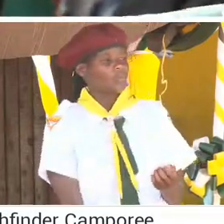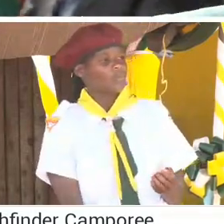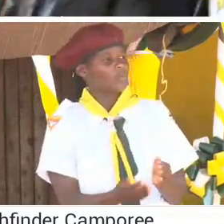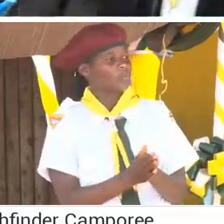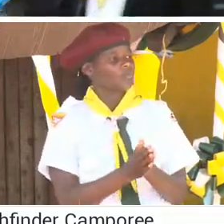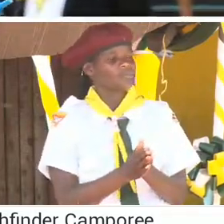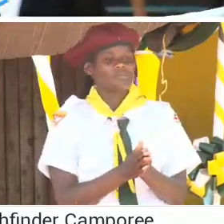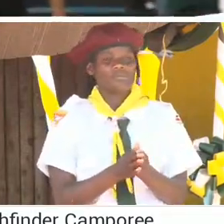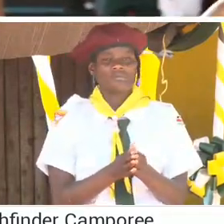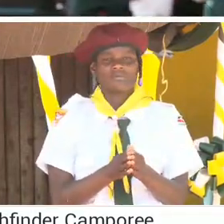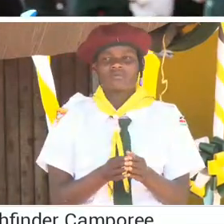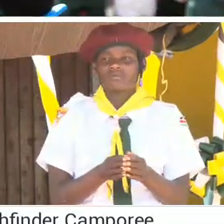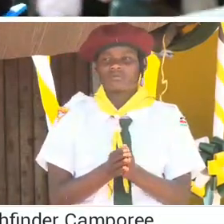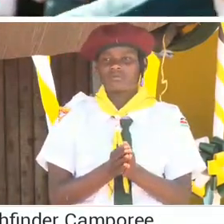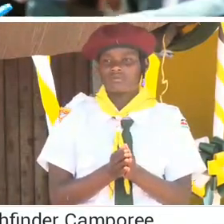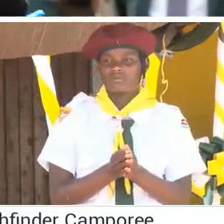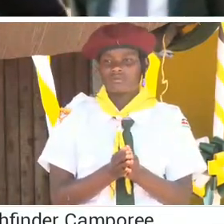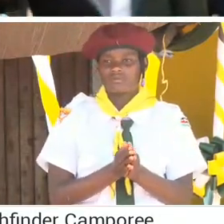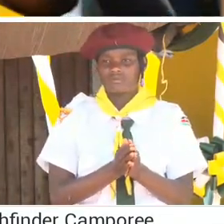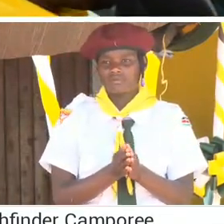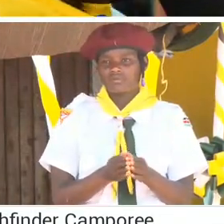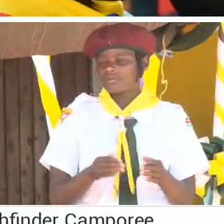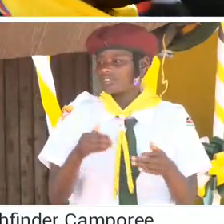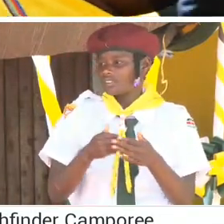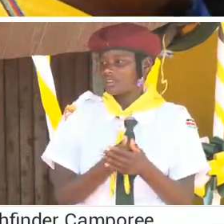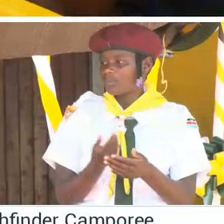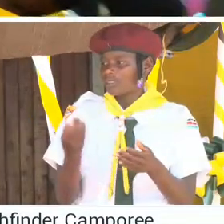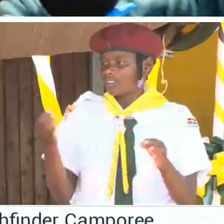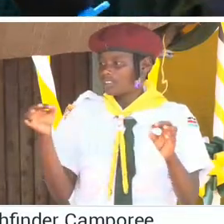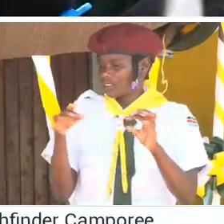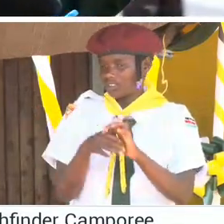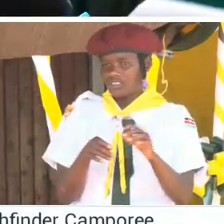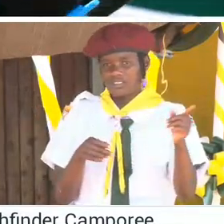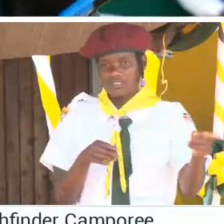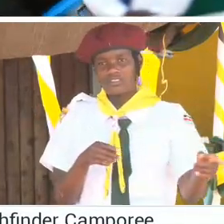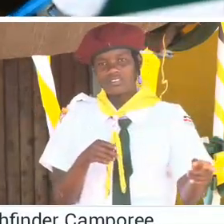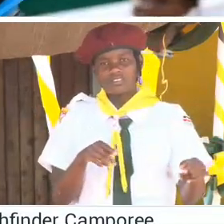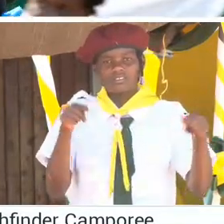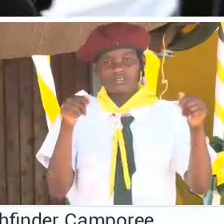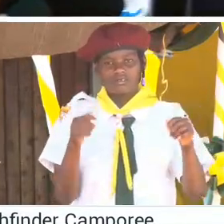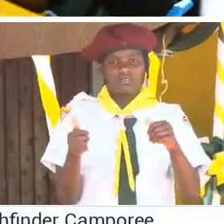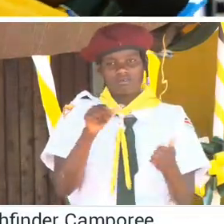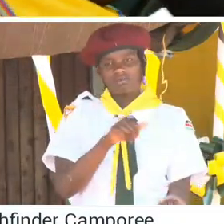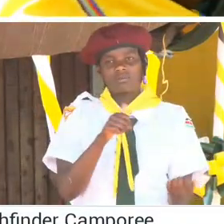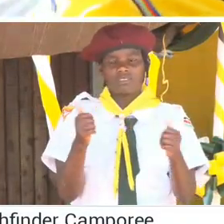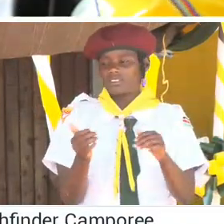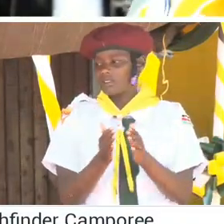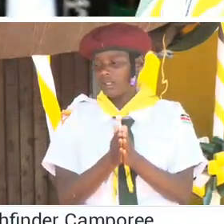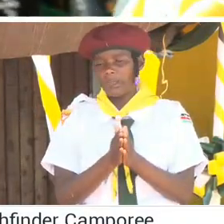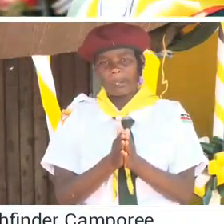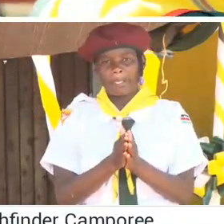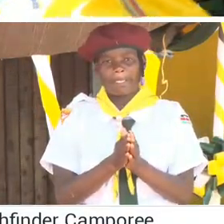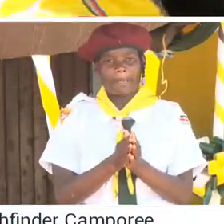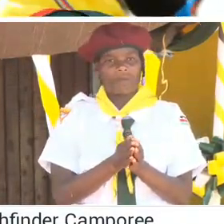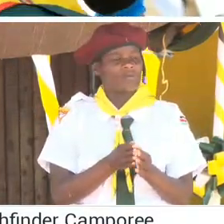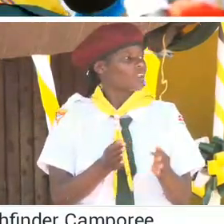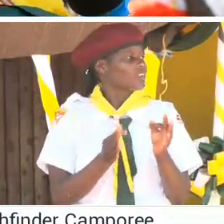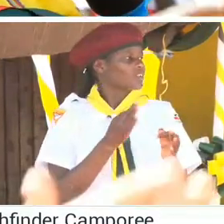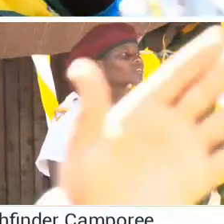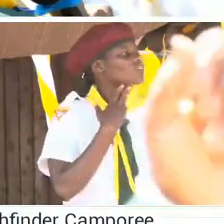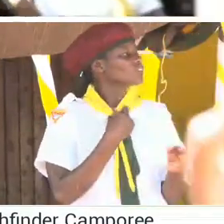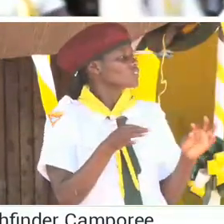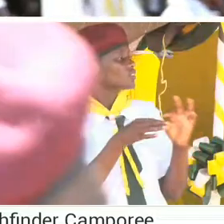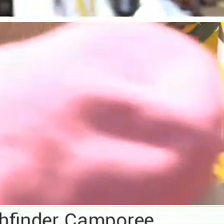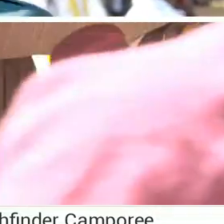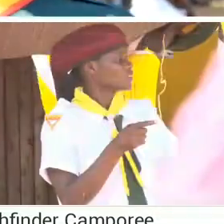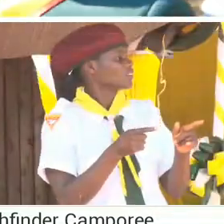hawa wataungana na kundi hili kwa ubatizo leo. Lakini natamani uko hapo kama uko hapo na unatamani kuungana na kundi hili.